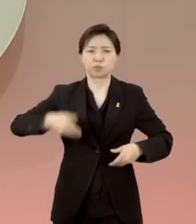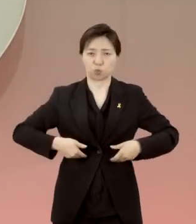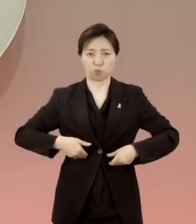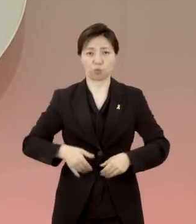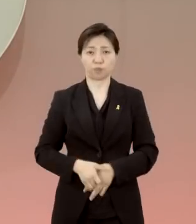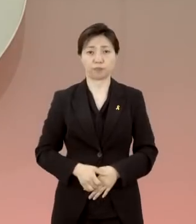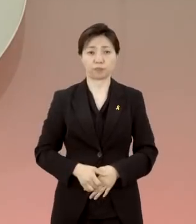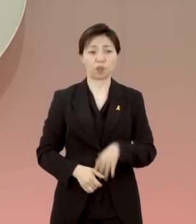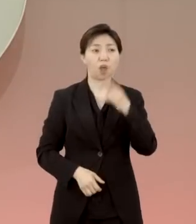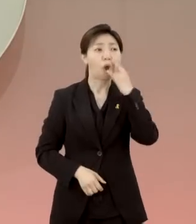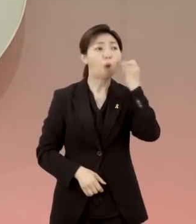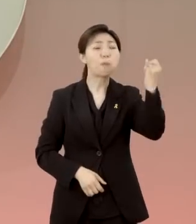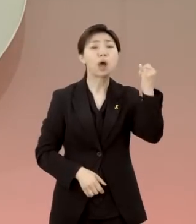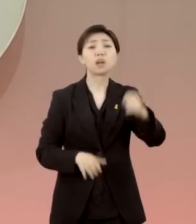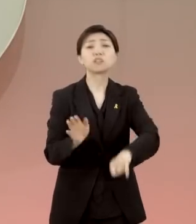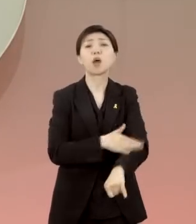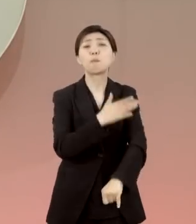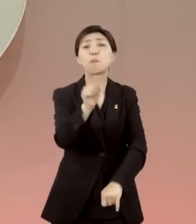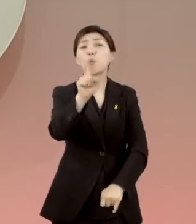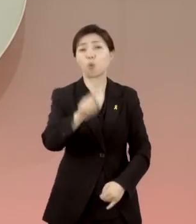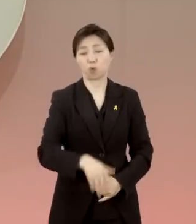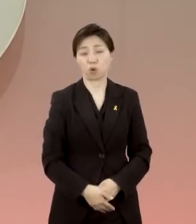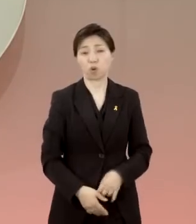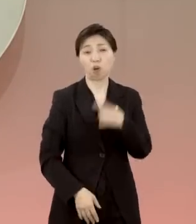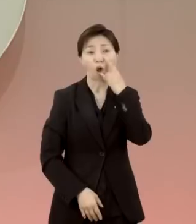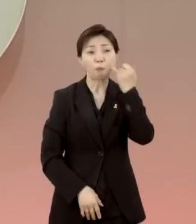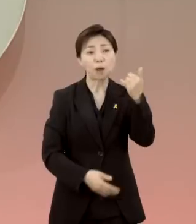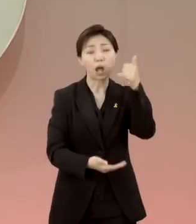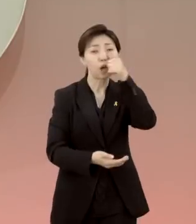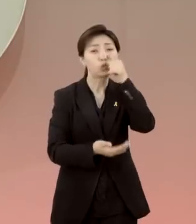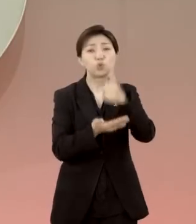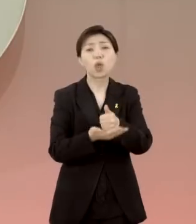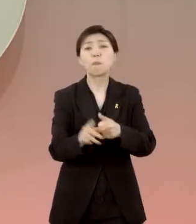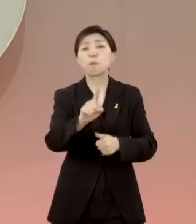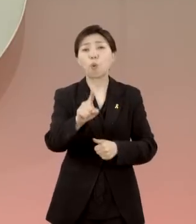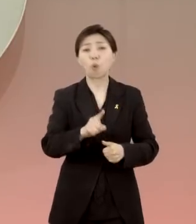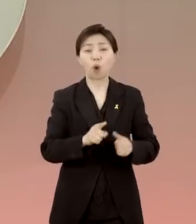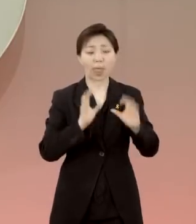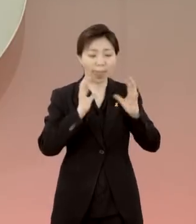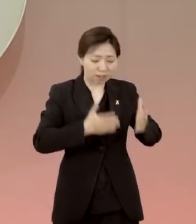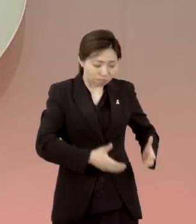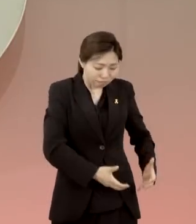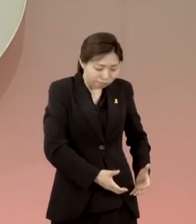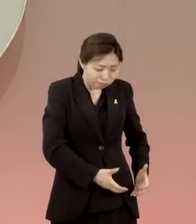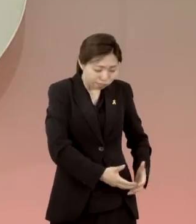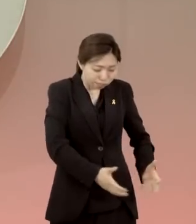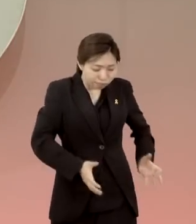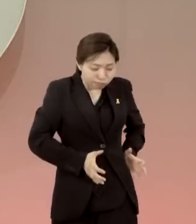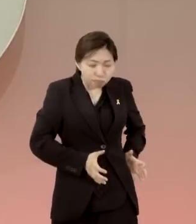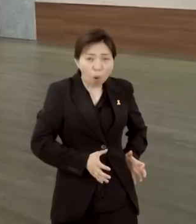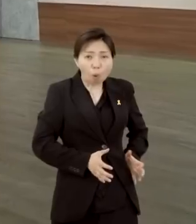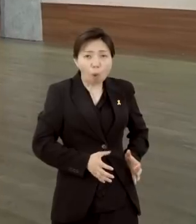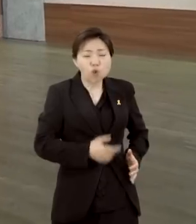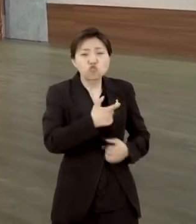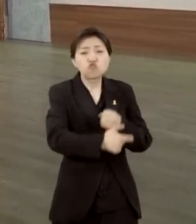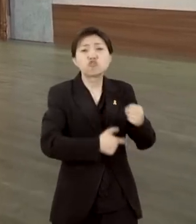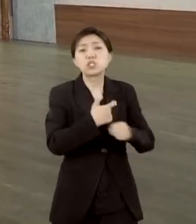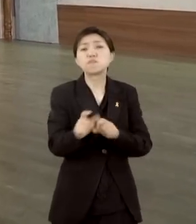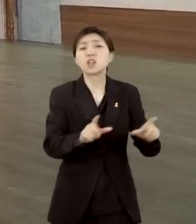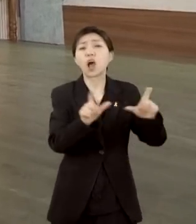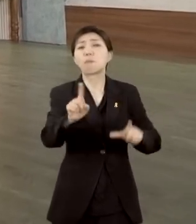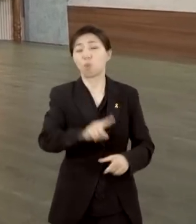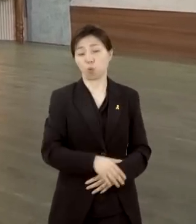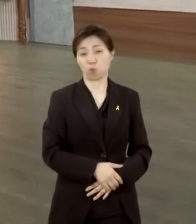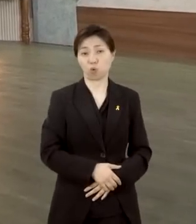업보로 애기를 60년 동안 뱃속에 이렇게 담아두고 있었을까 엄마도 뭔가 업이